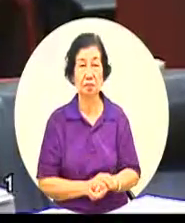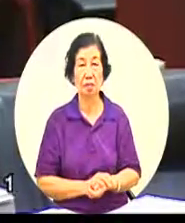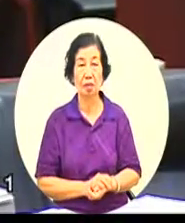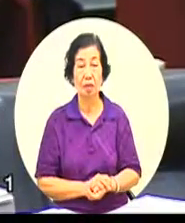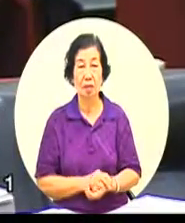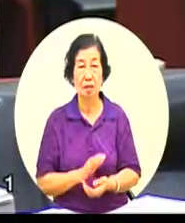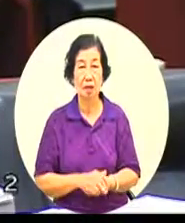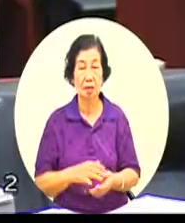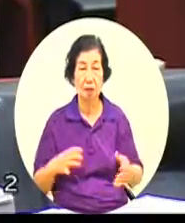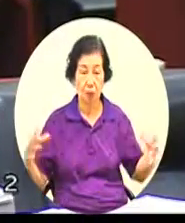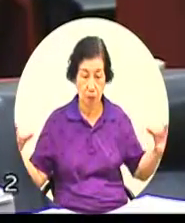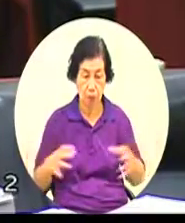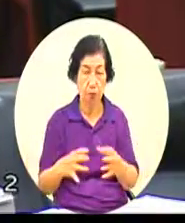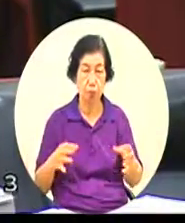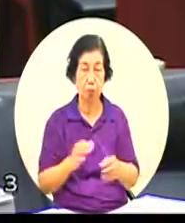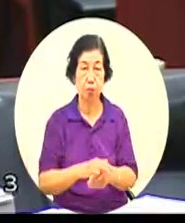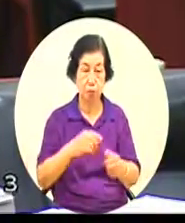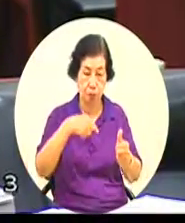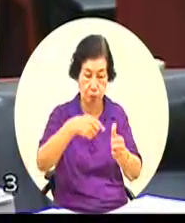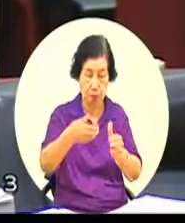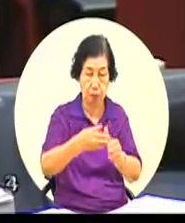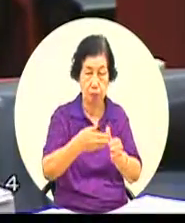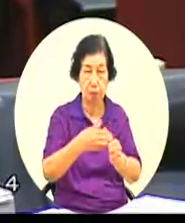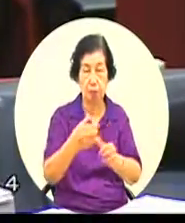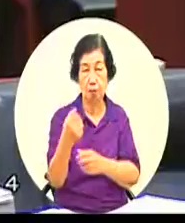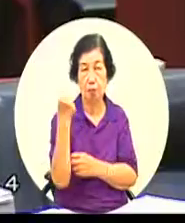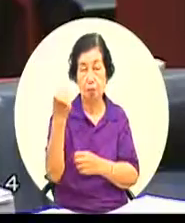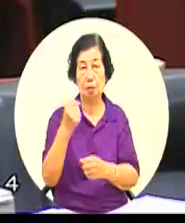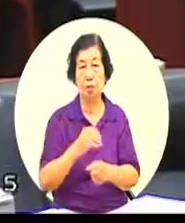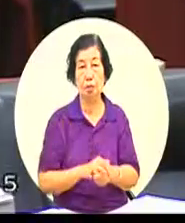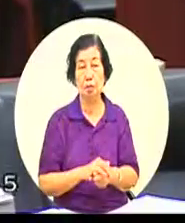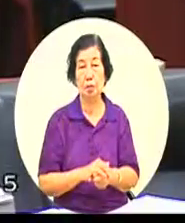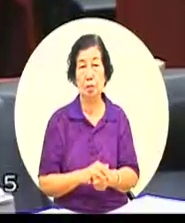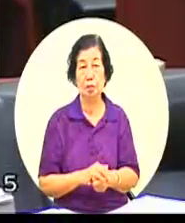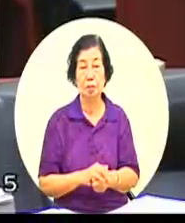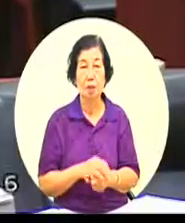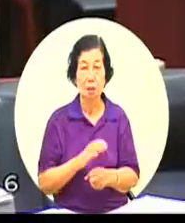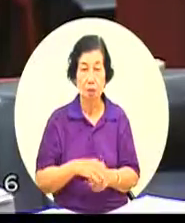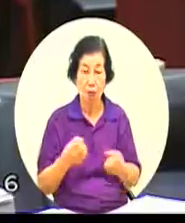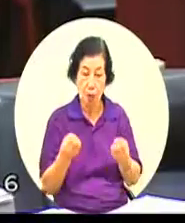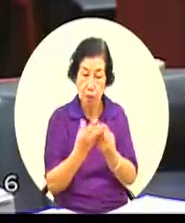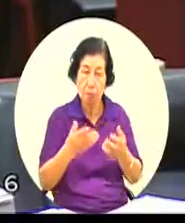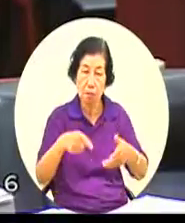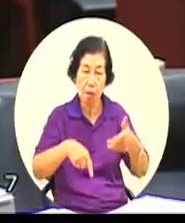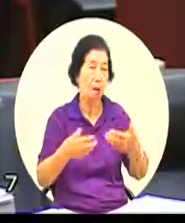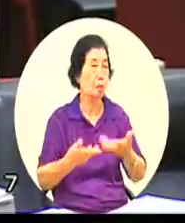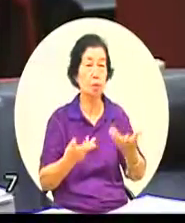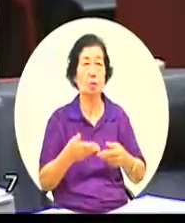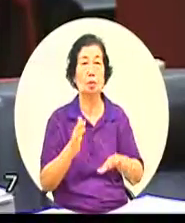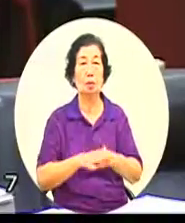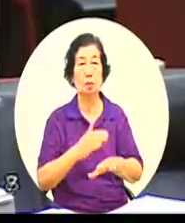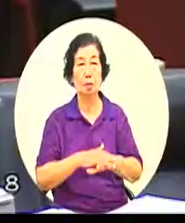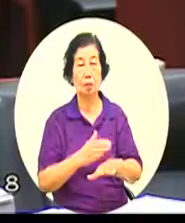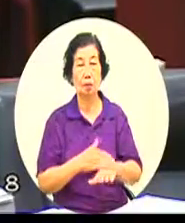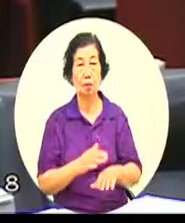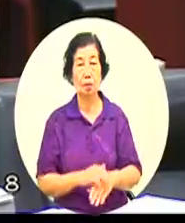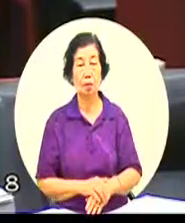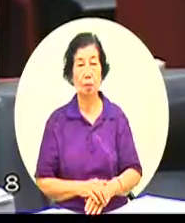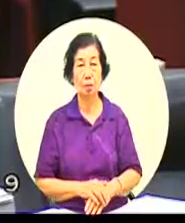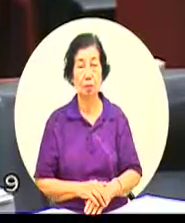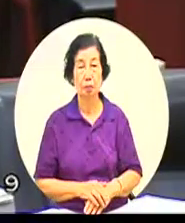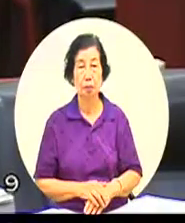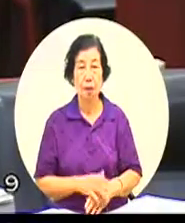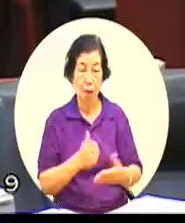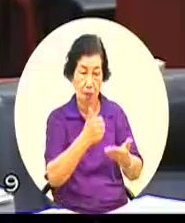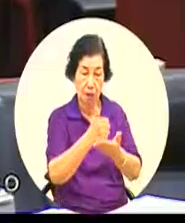中给他们教育权，我相信后代未发生这个情形啦吼。所以讲是讲拜托局长，